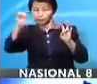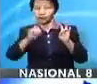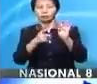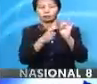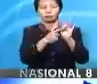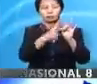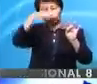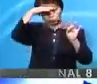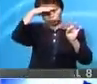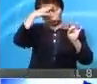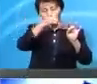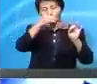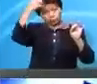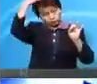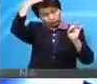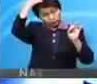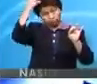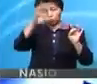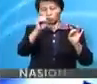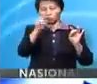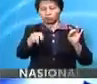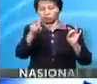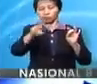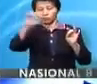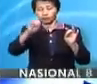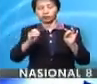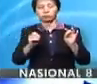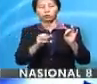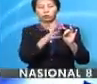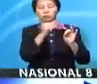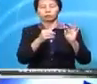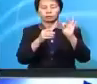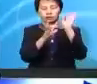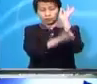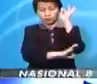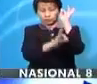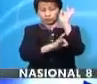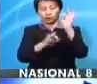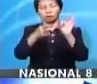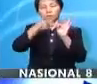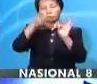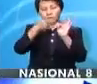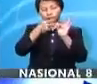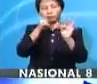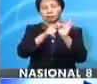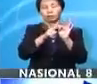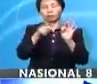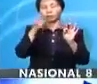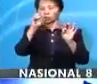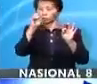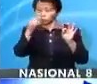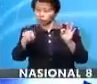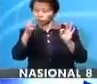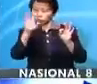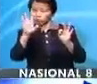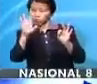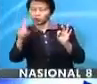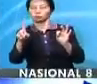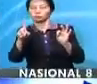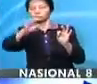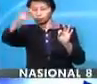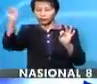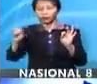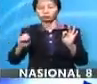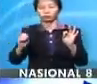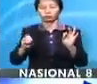0.5%, Johor dan Selangor 0.2%, serta Negeri Sembilan dan Pulau Pinang mencatatkan